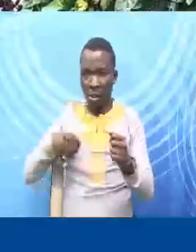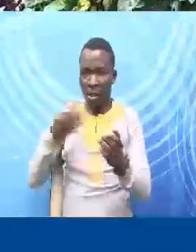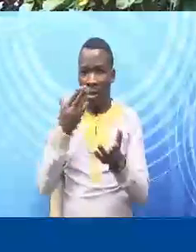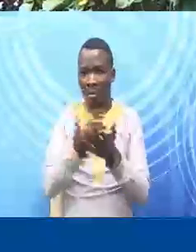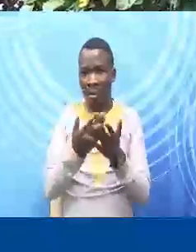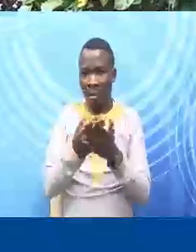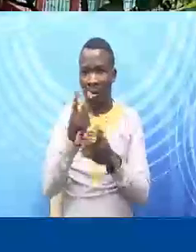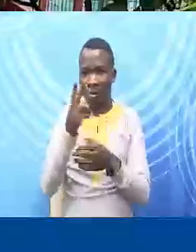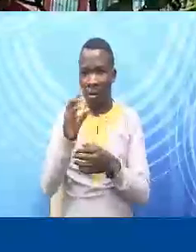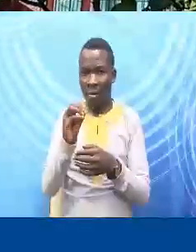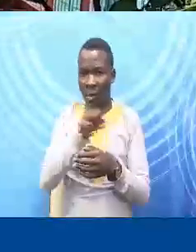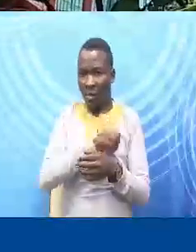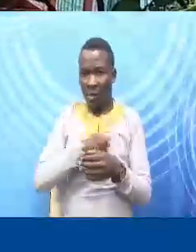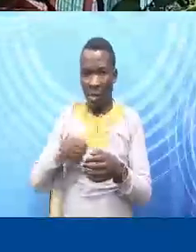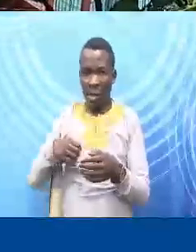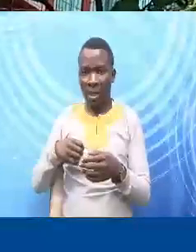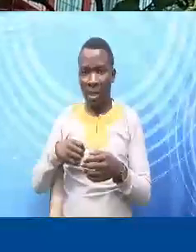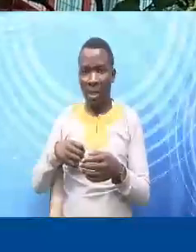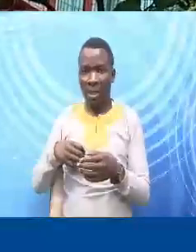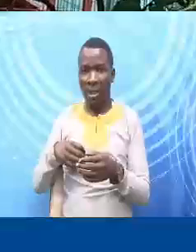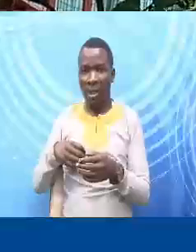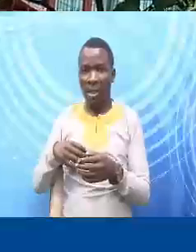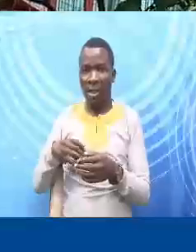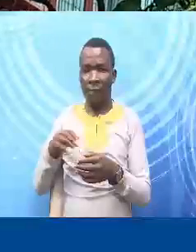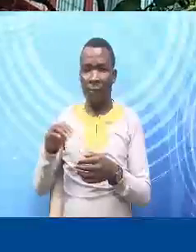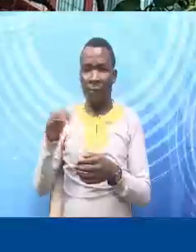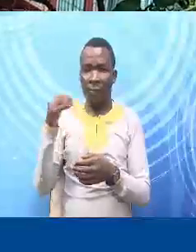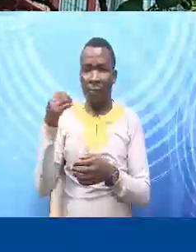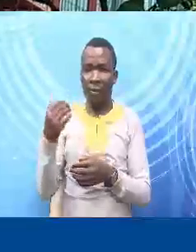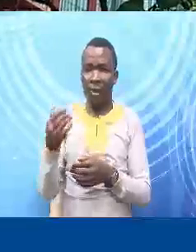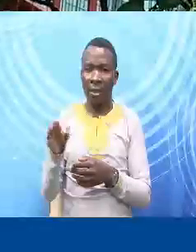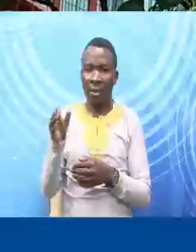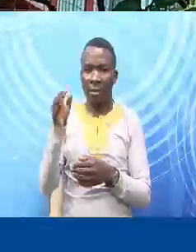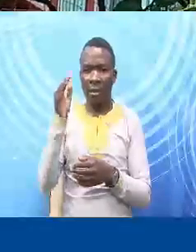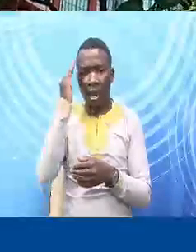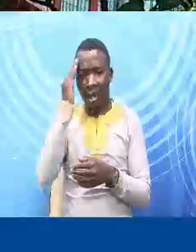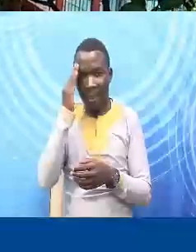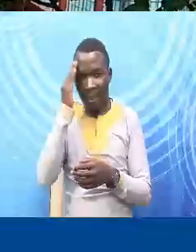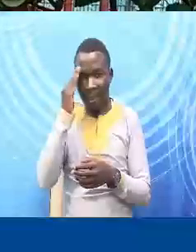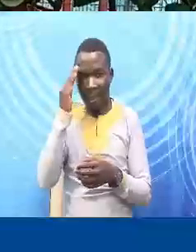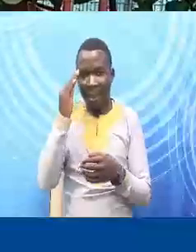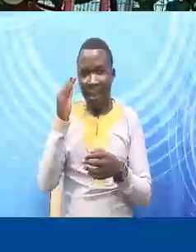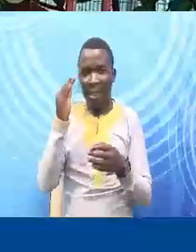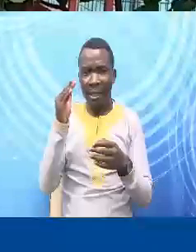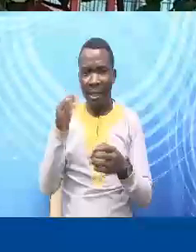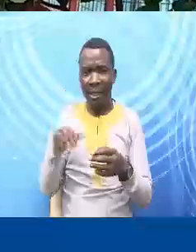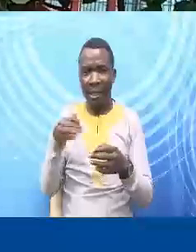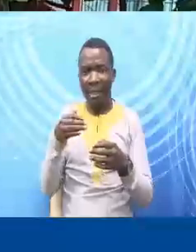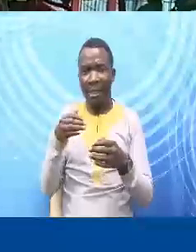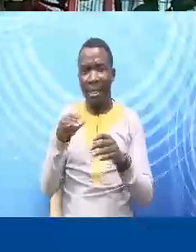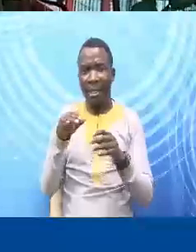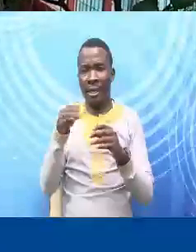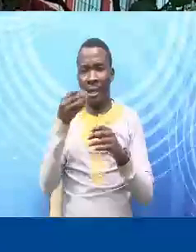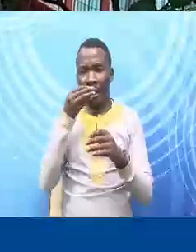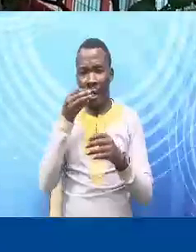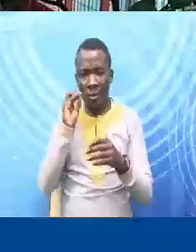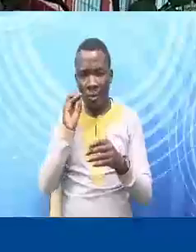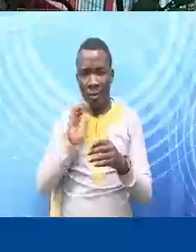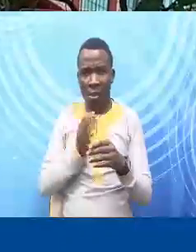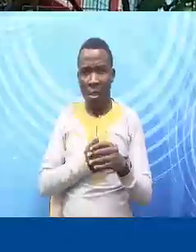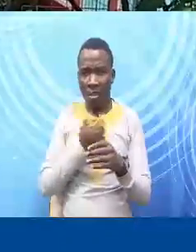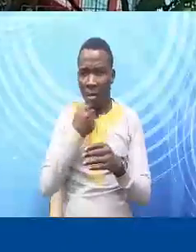barananira banga kuyama. Twasubiye inyuma abadamu wacu twarasereye n'ingo zacu, bavuga atako nta kazi karimo cyangwa